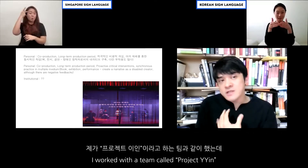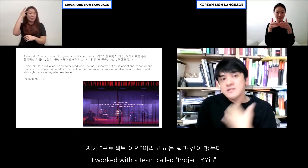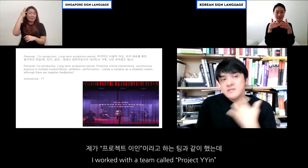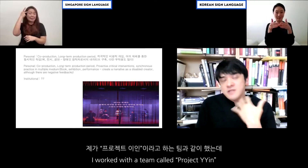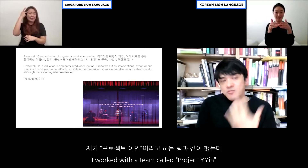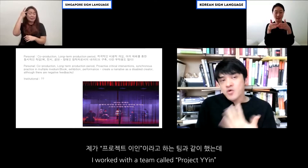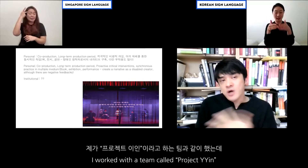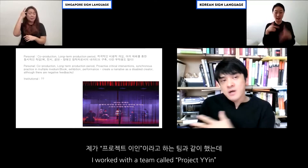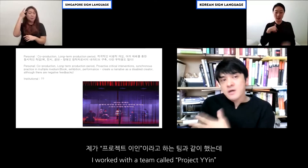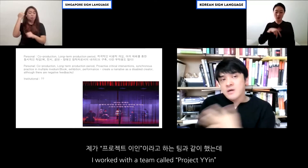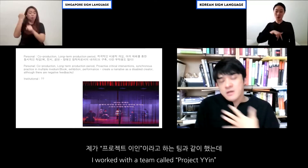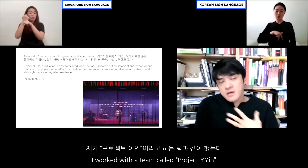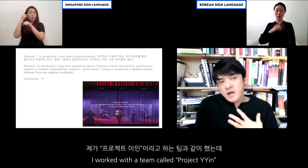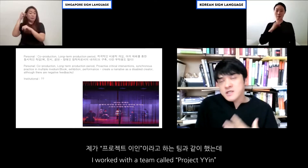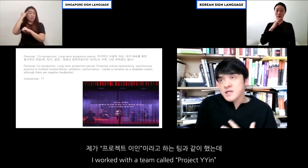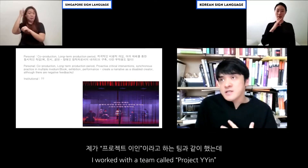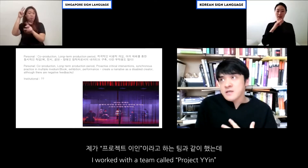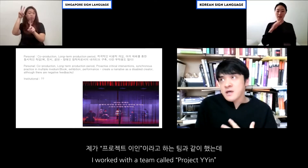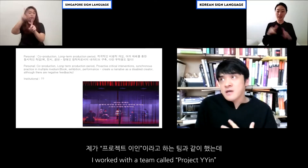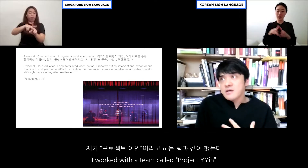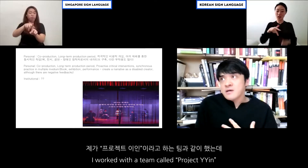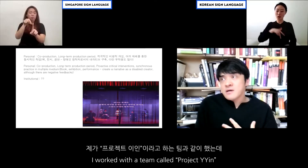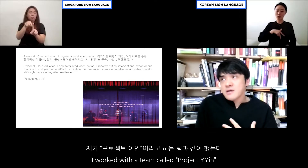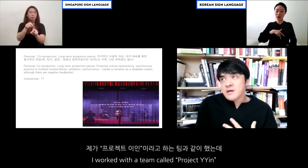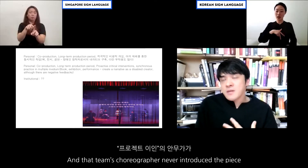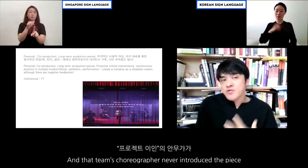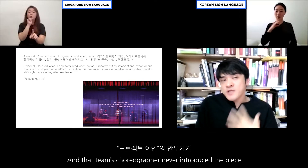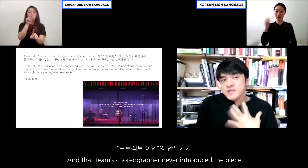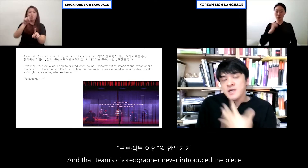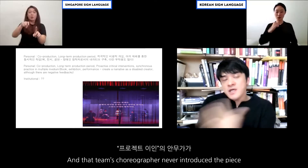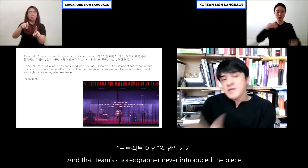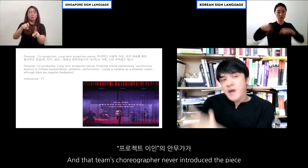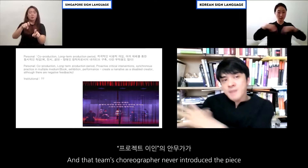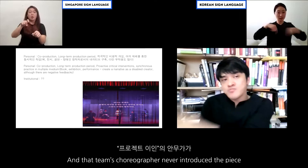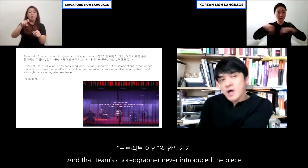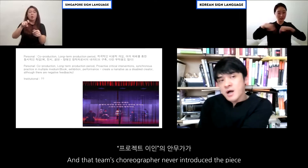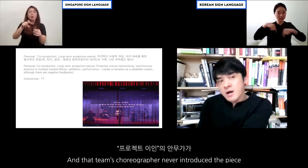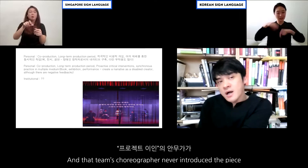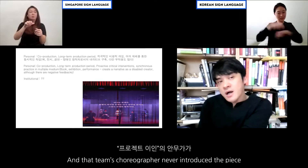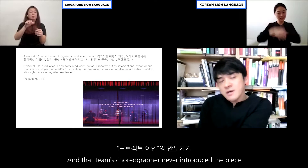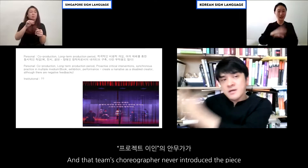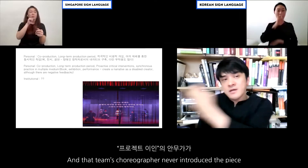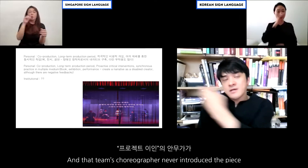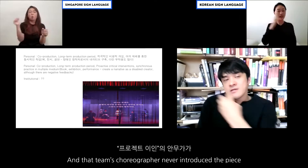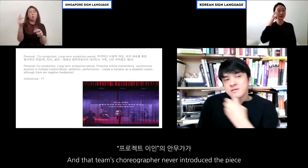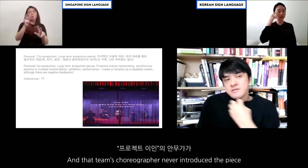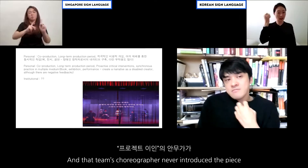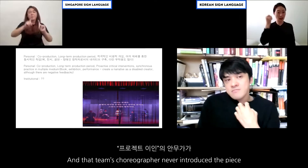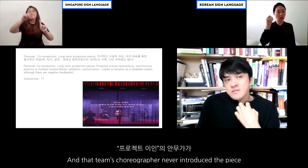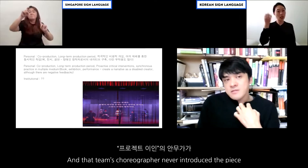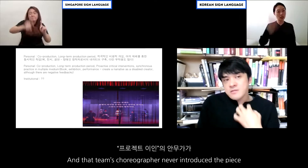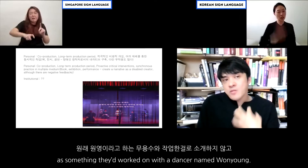프로젝트 2인이라고 하는 팀과 같이 했는데 프로젝트 2인의 안무가가